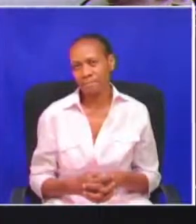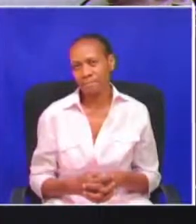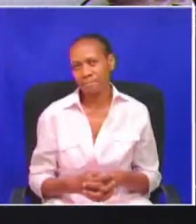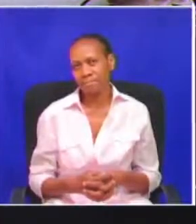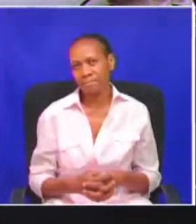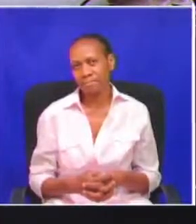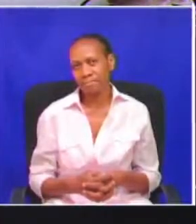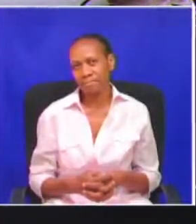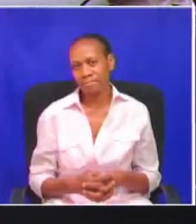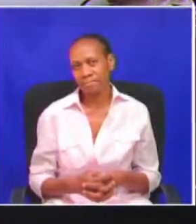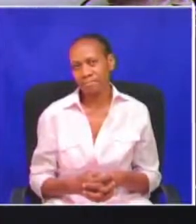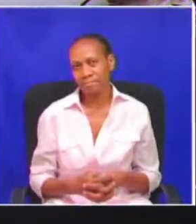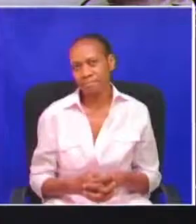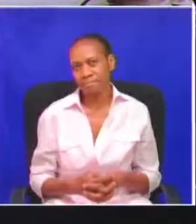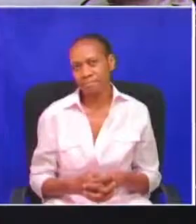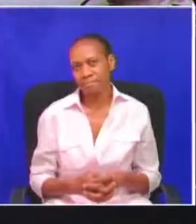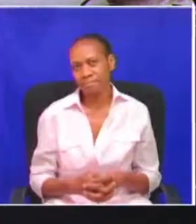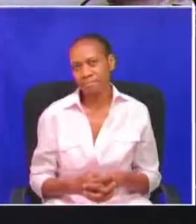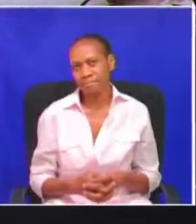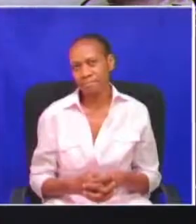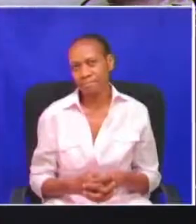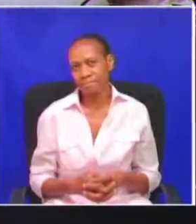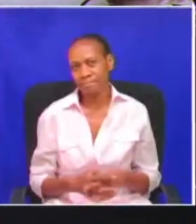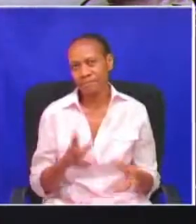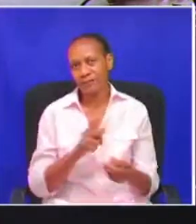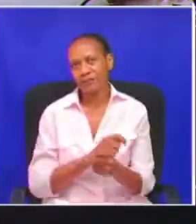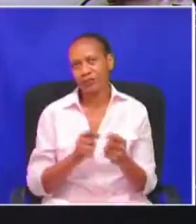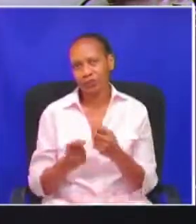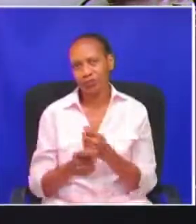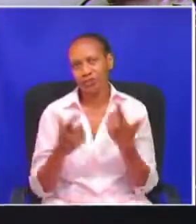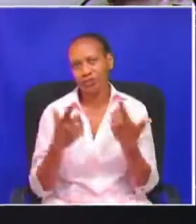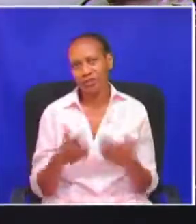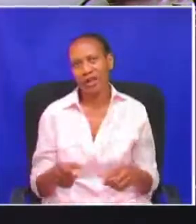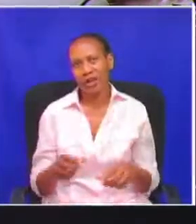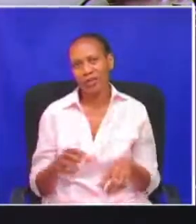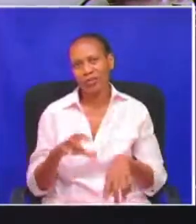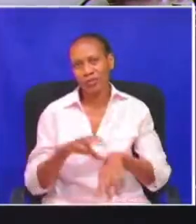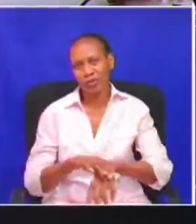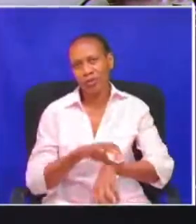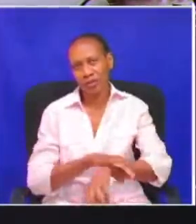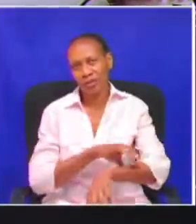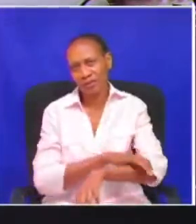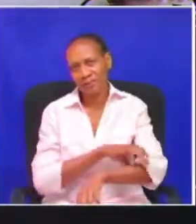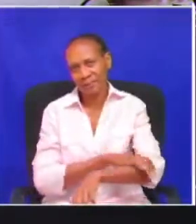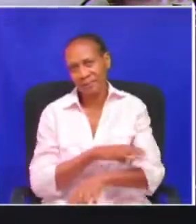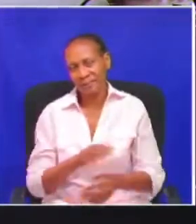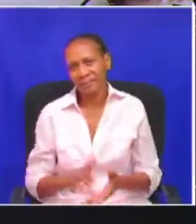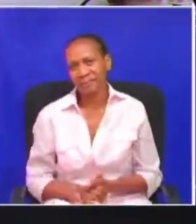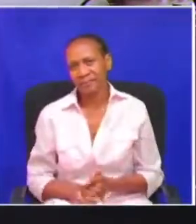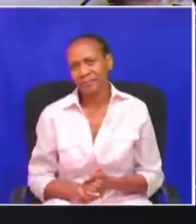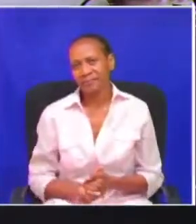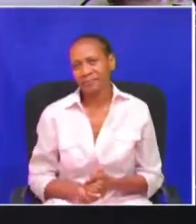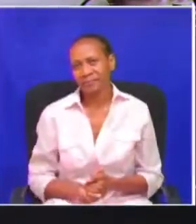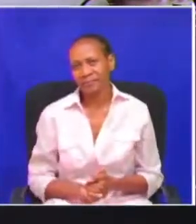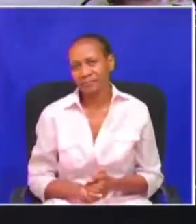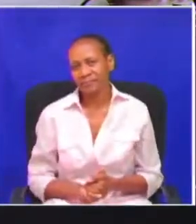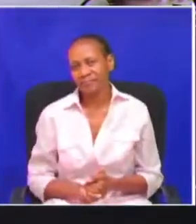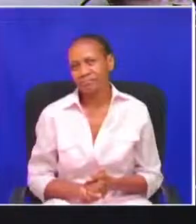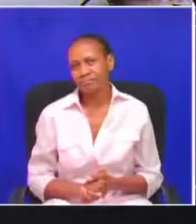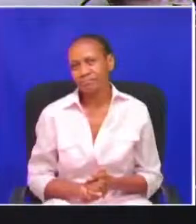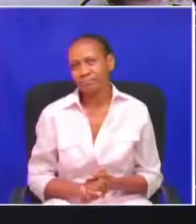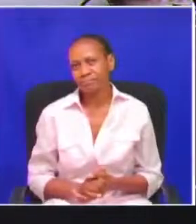ku ri hi twanana hi ti-tariff leti, ku ri na hina ti-tariff leti nga vekiwa ti